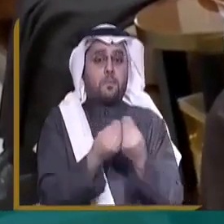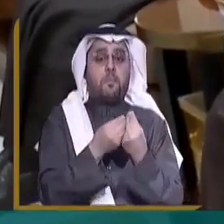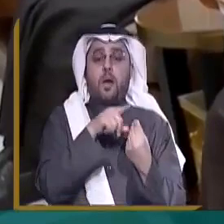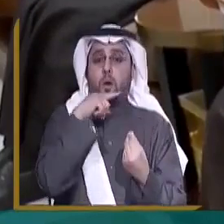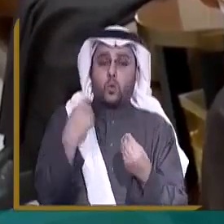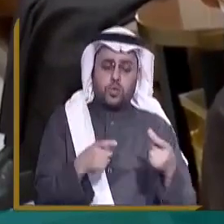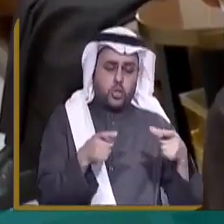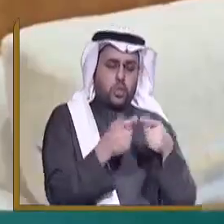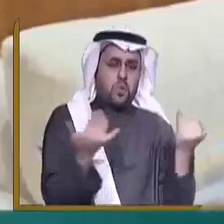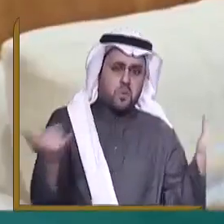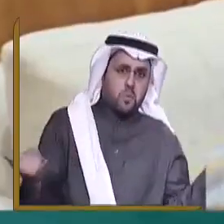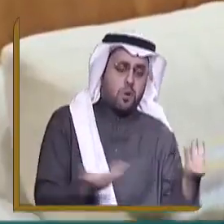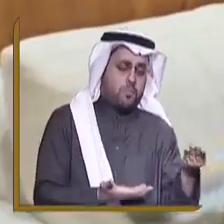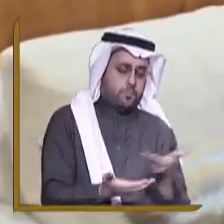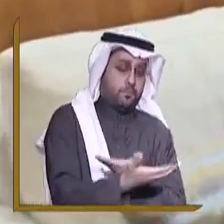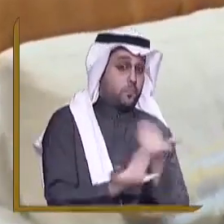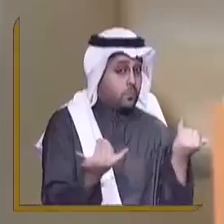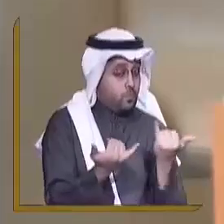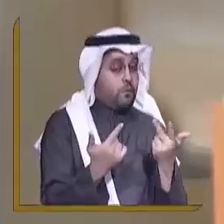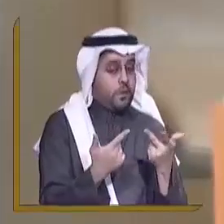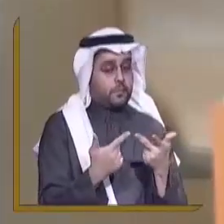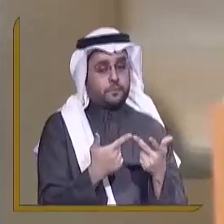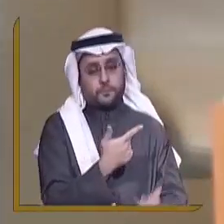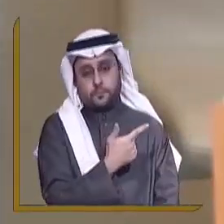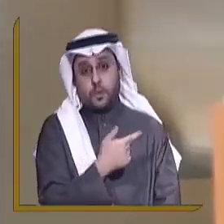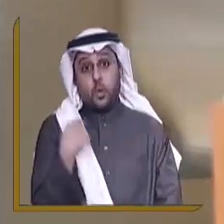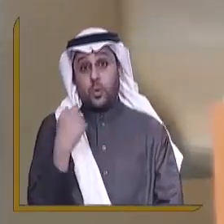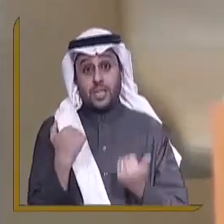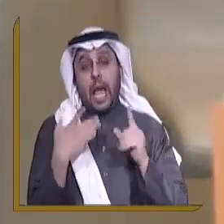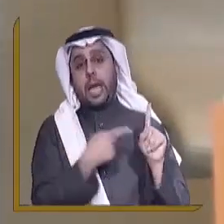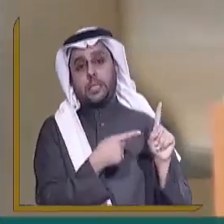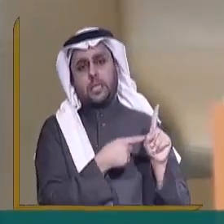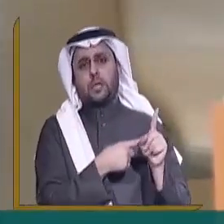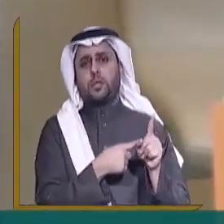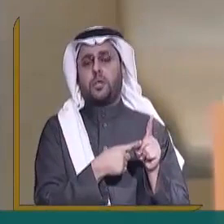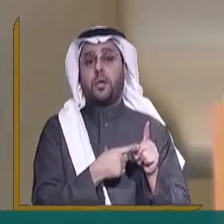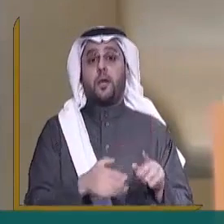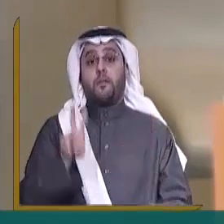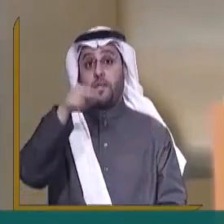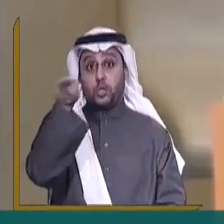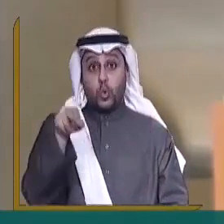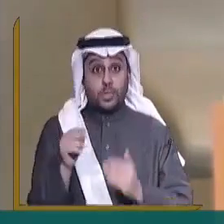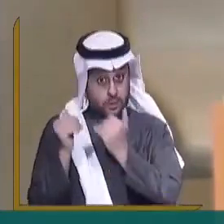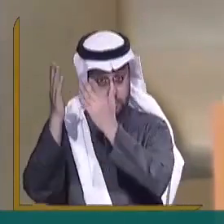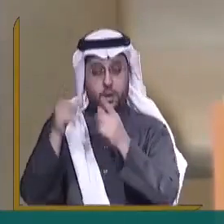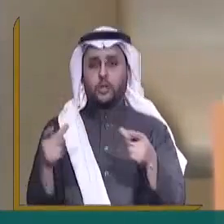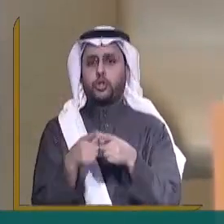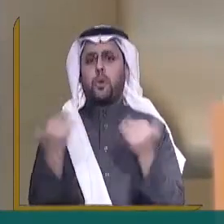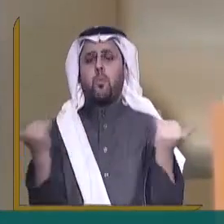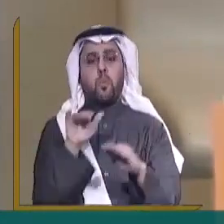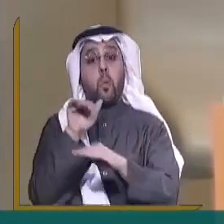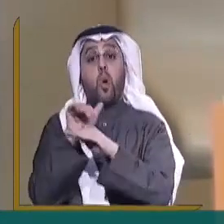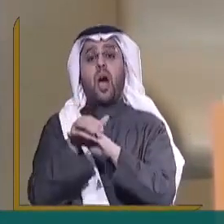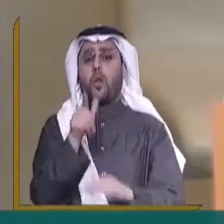وافاق التعاون البرلماني خلال مجلس حقوق الانسان في جنيف وزير الخارجيه